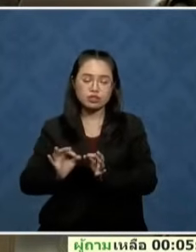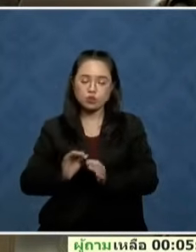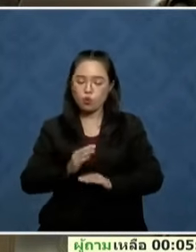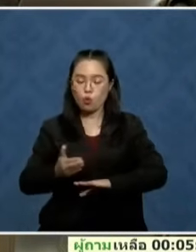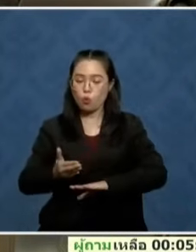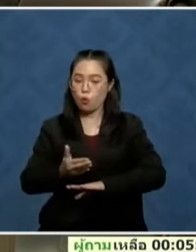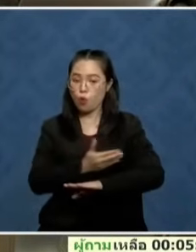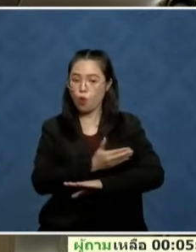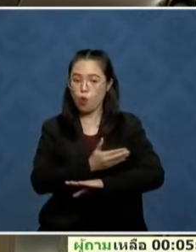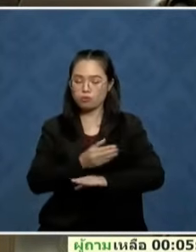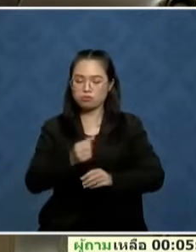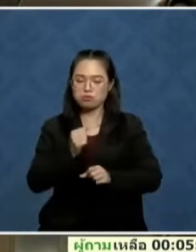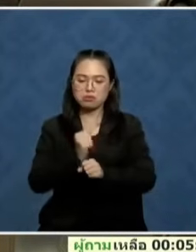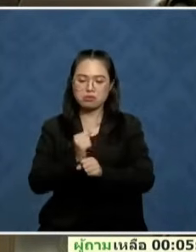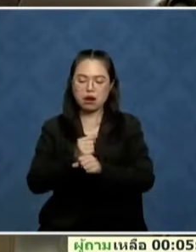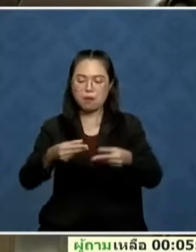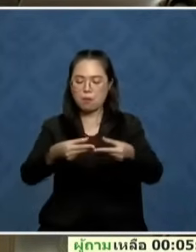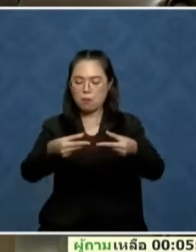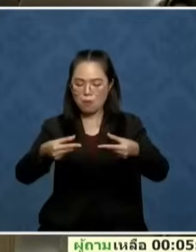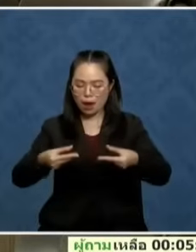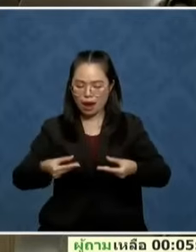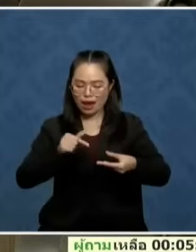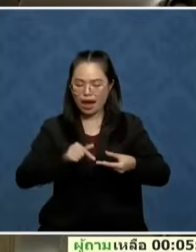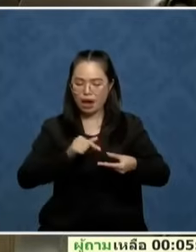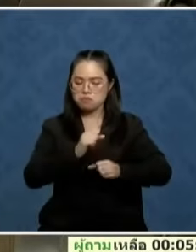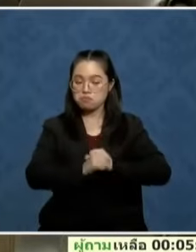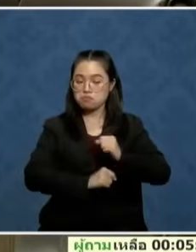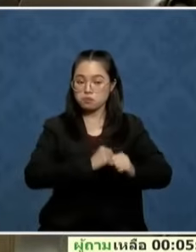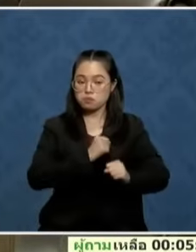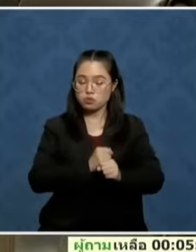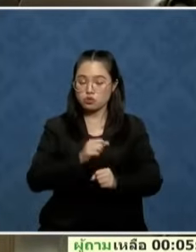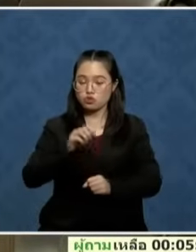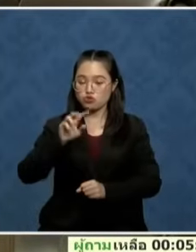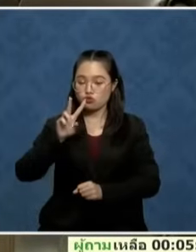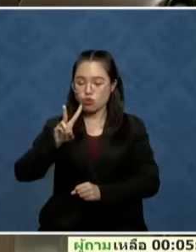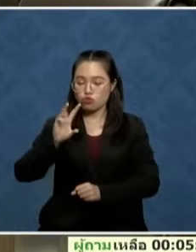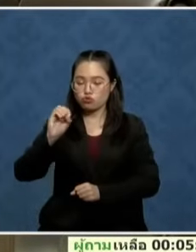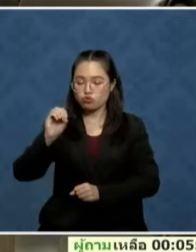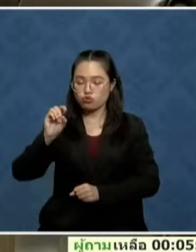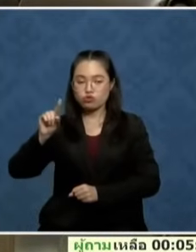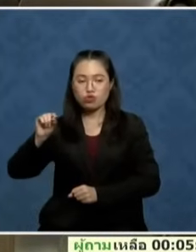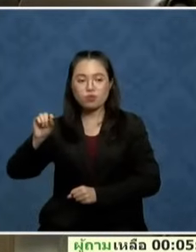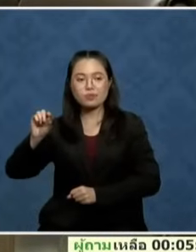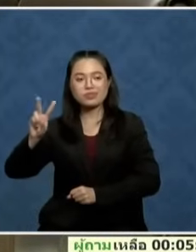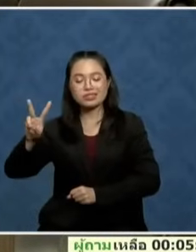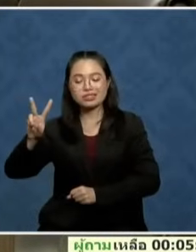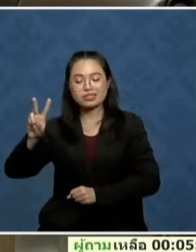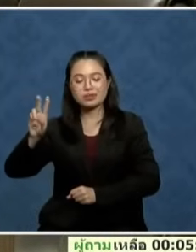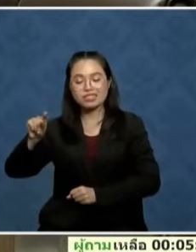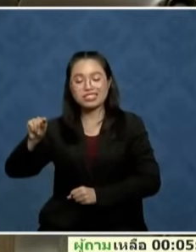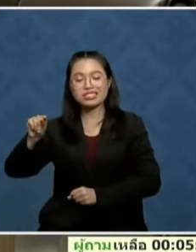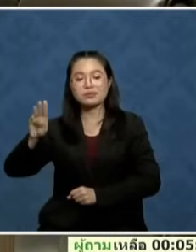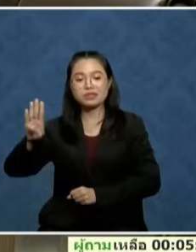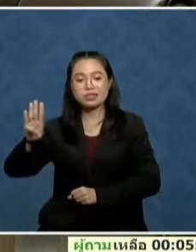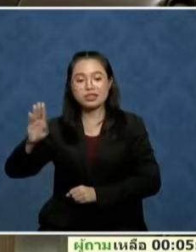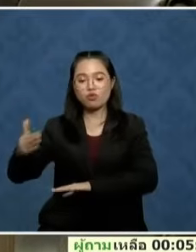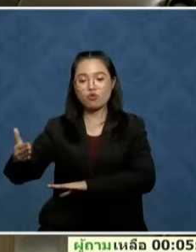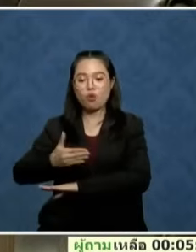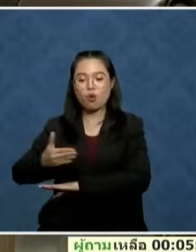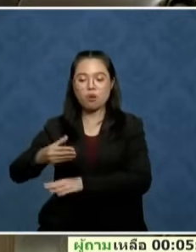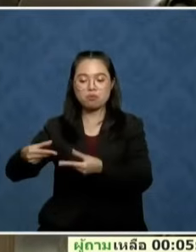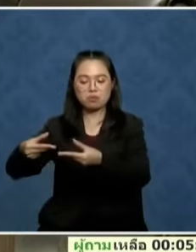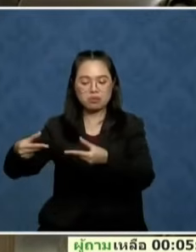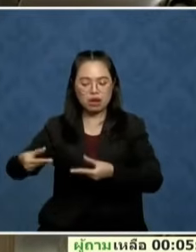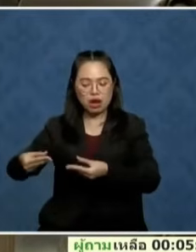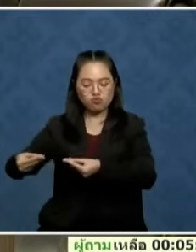มีรายงานฉบับนี้เนี่ยที่ปรากฏในปี2024เนี่ยก่อนหน้านี้ก็มีรายงานฉบับหนึ่งก่อนแล้วนะครับ